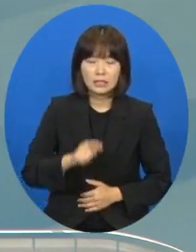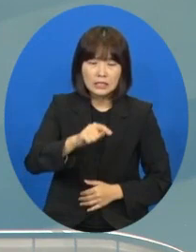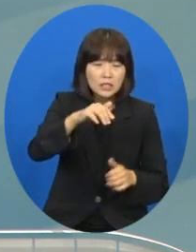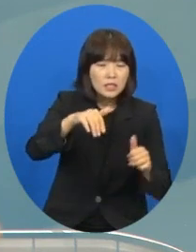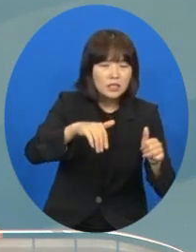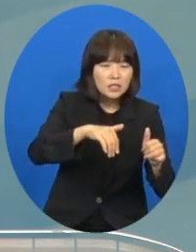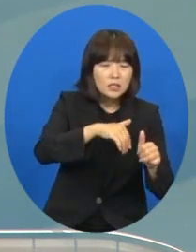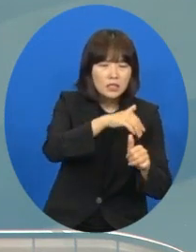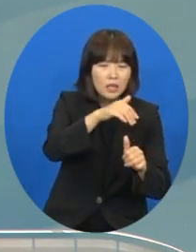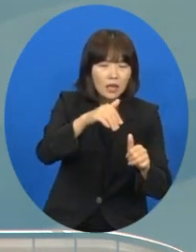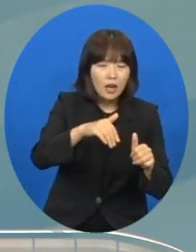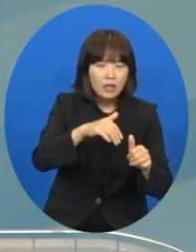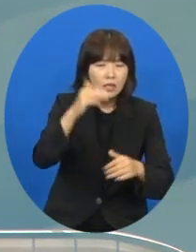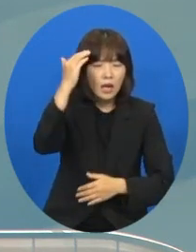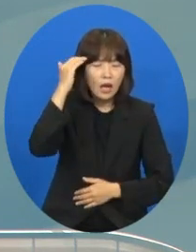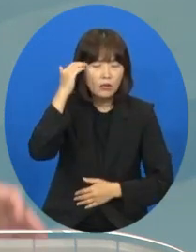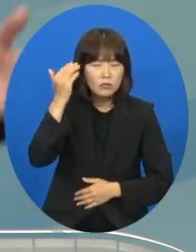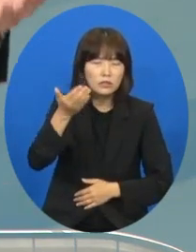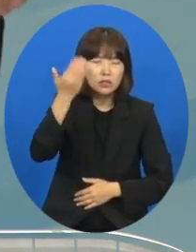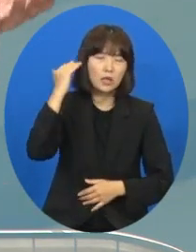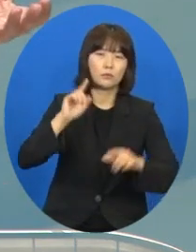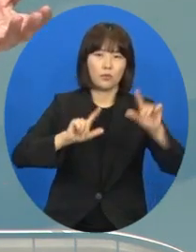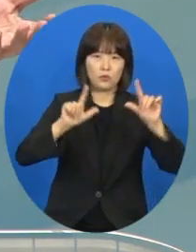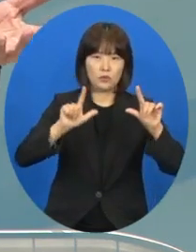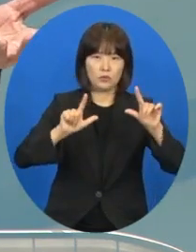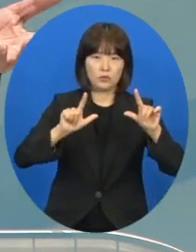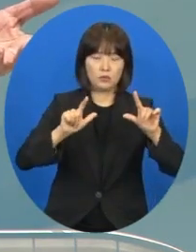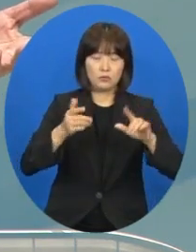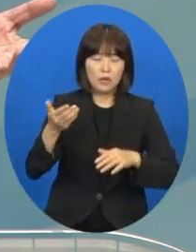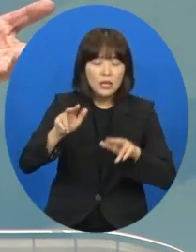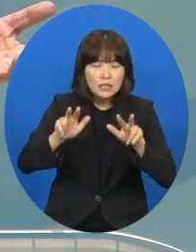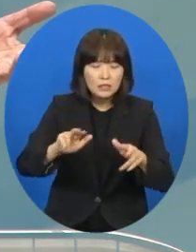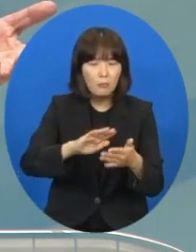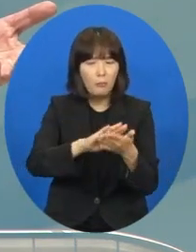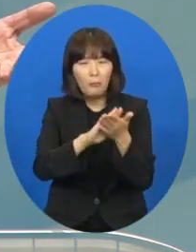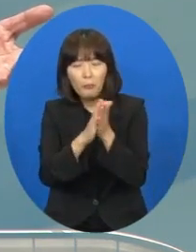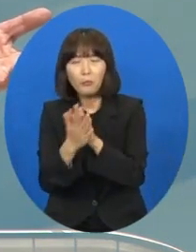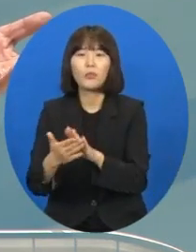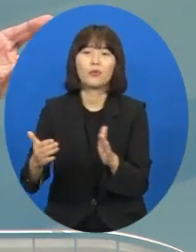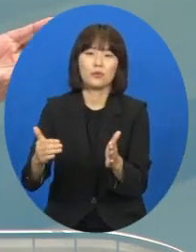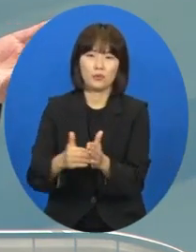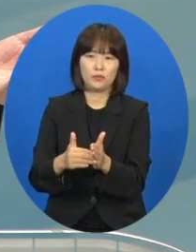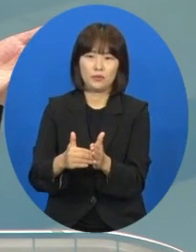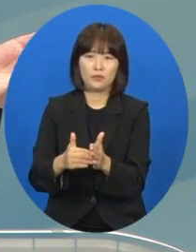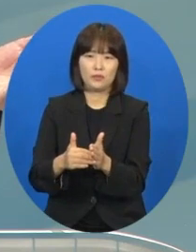우리의 현실이었어요. 근데 지금 이렇게 되었잖아요.